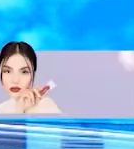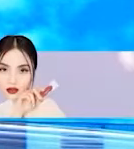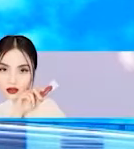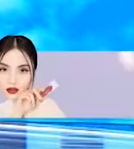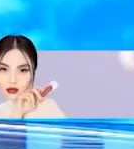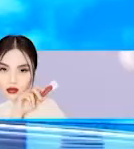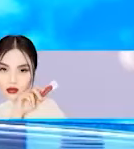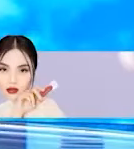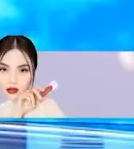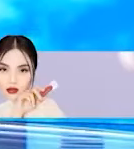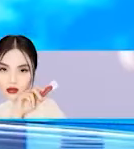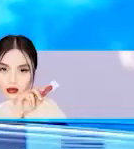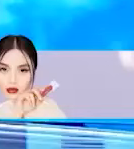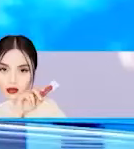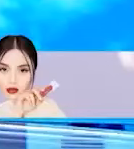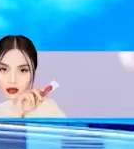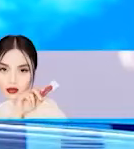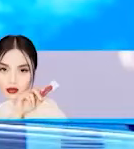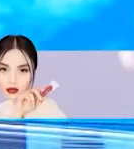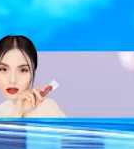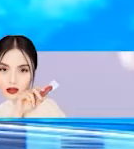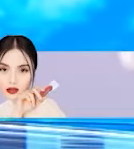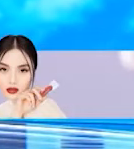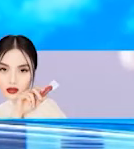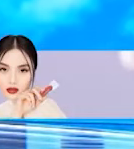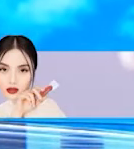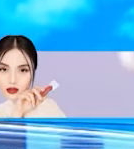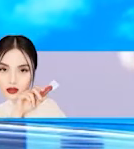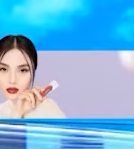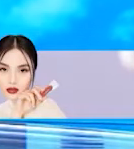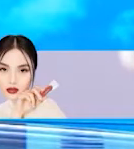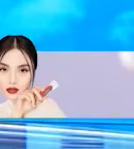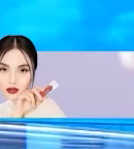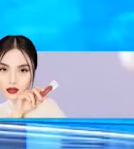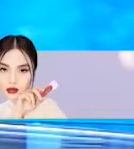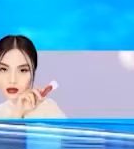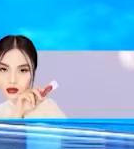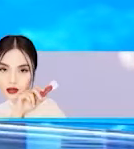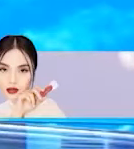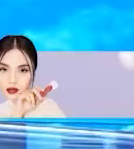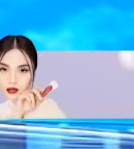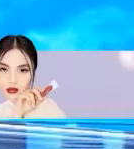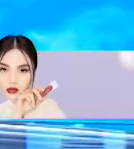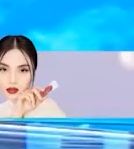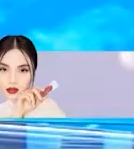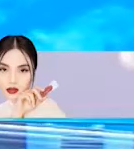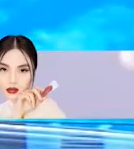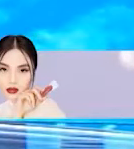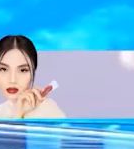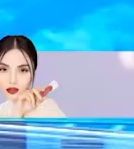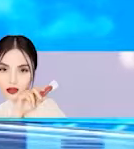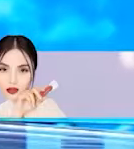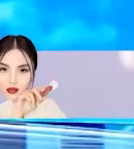Diguyur hujan deras terjadi longsor sepanjang 20 meter hingga membuat jalan penghubung kota Tangerang Bogor terputus. Warga